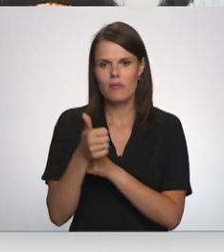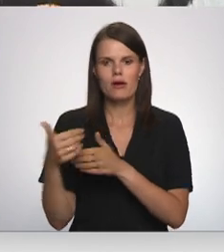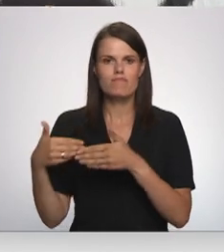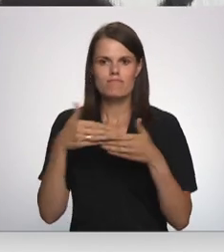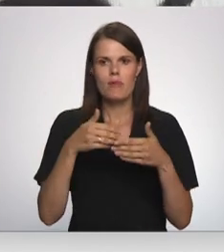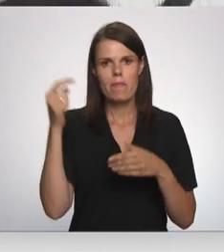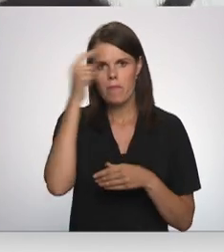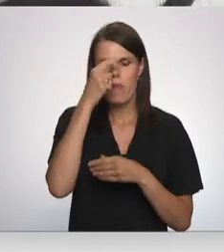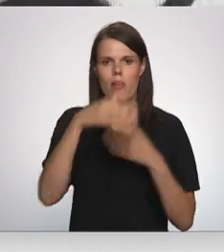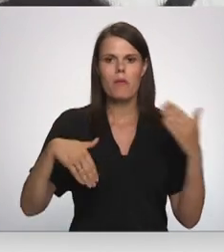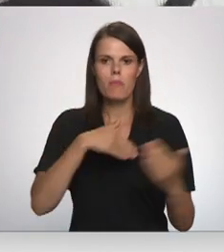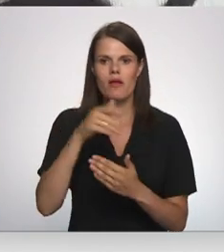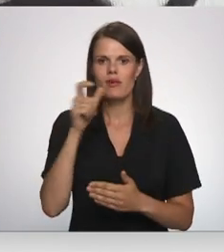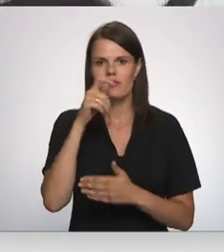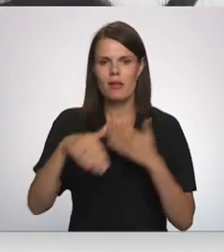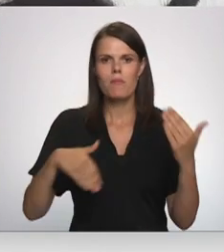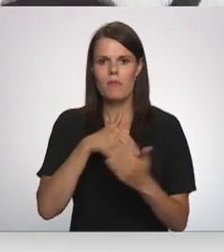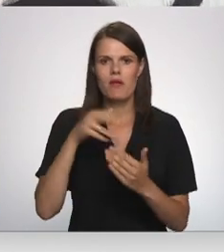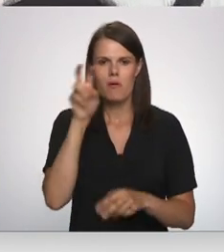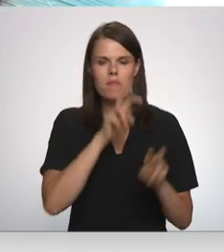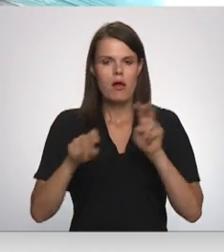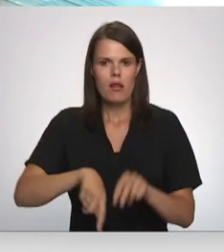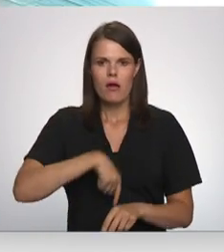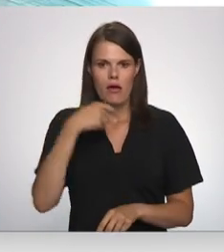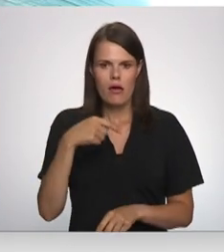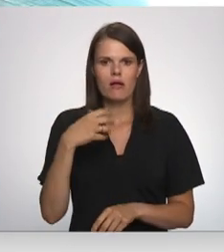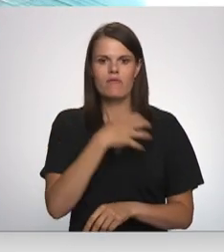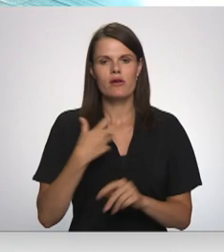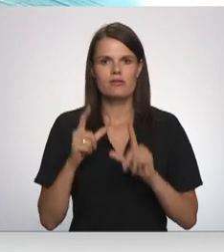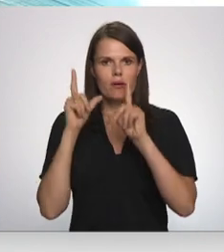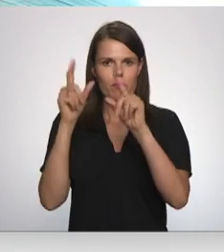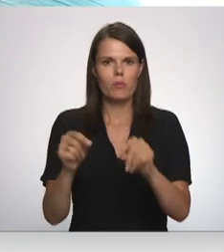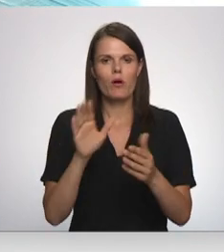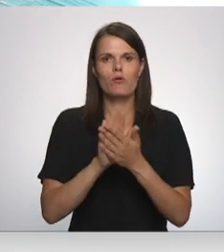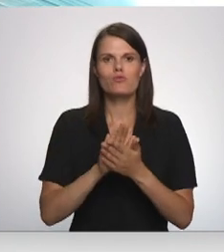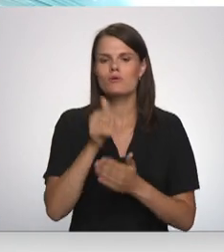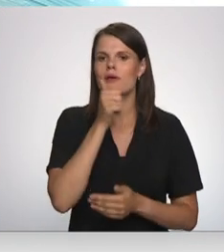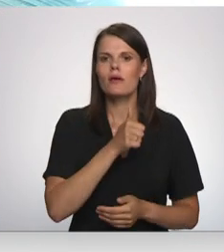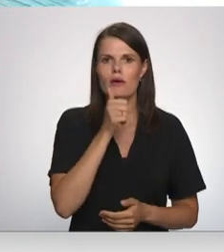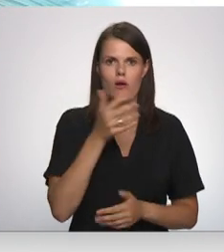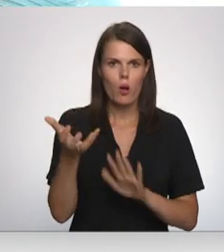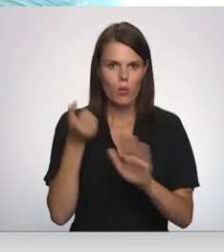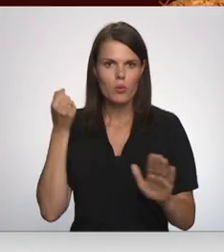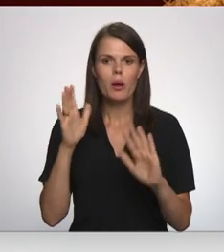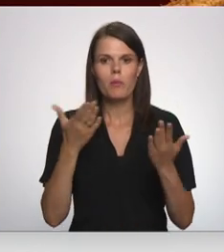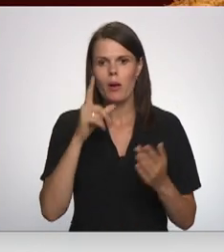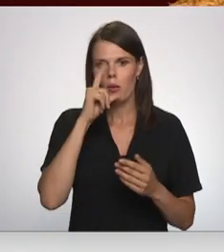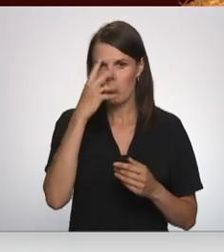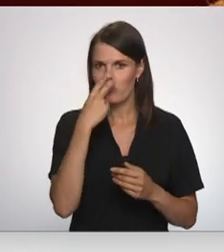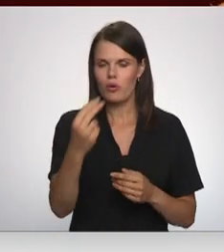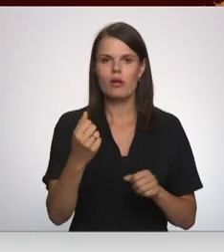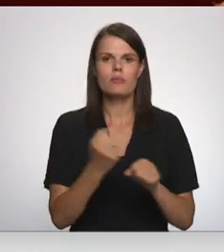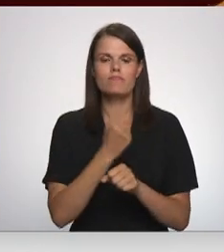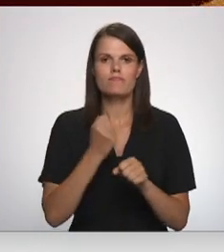melno plēvi. Zilās plēves meklējumi bijuši ilgāk, tai nācies braukt pakaļ pat uz startu Igaunijā, bet putnu knābjus